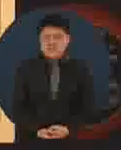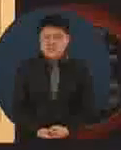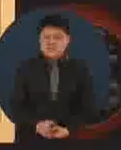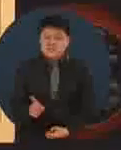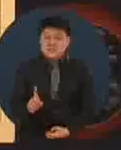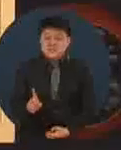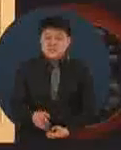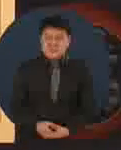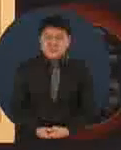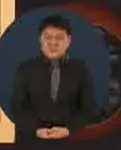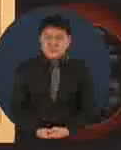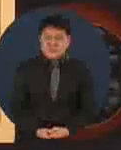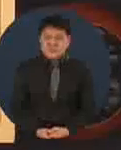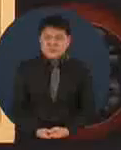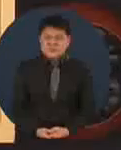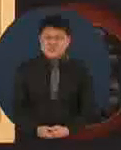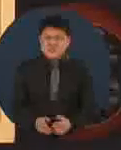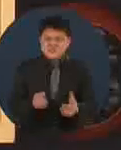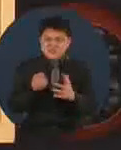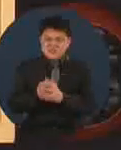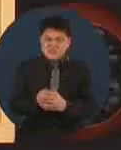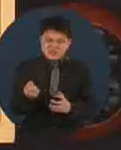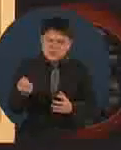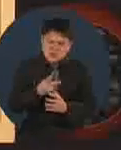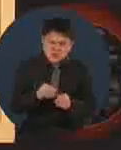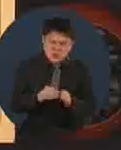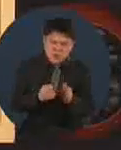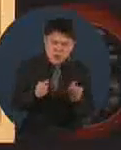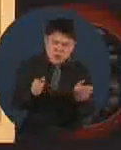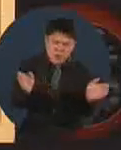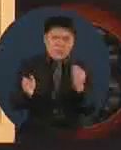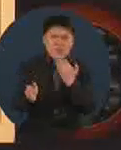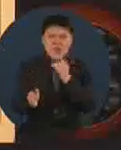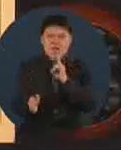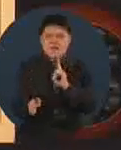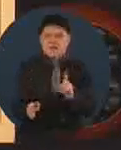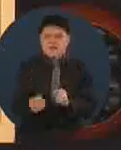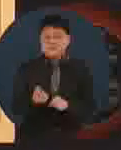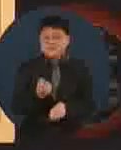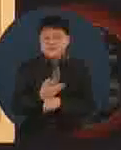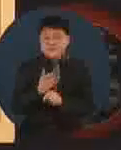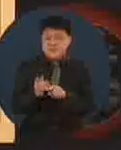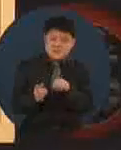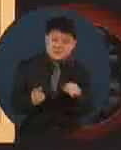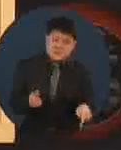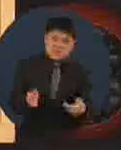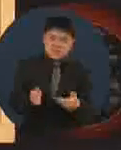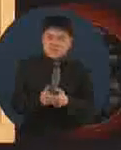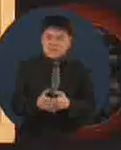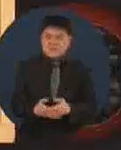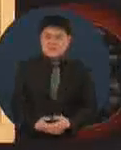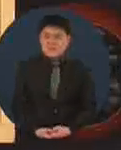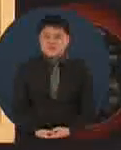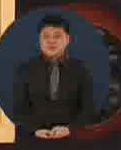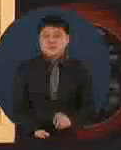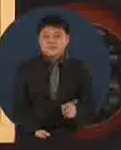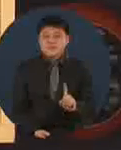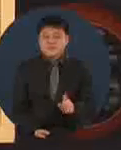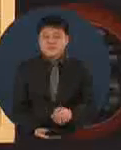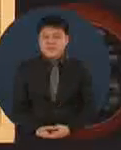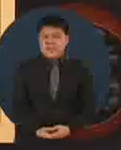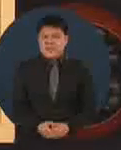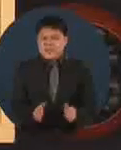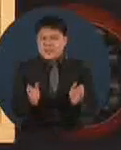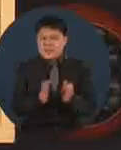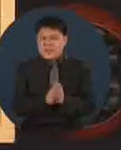해보면 그게 또 뚫고 나와서 흙도 맛이 나빠요. 할 수 없이 비껴갖고 날입자라고 하니까.